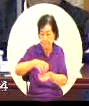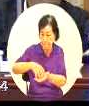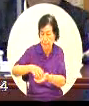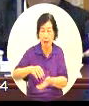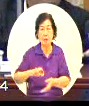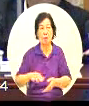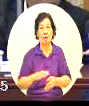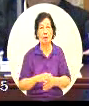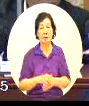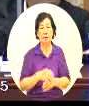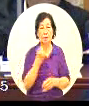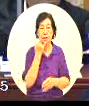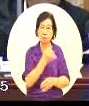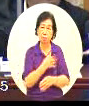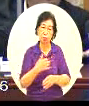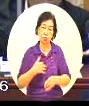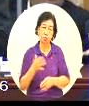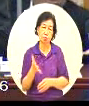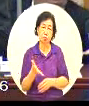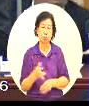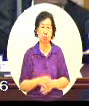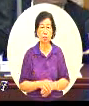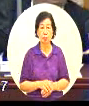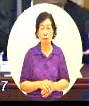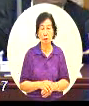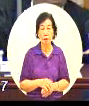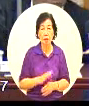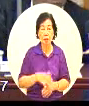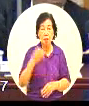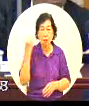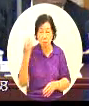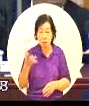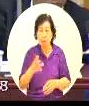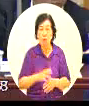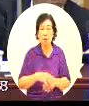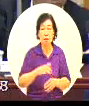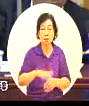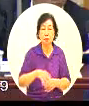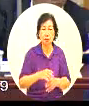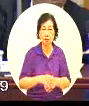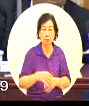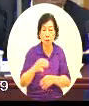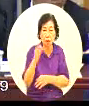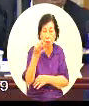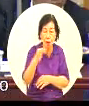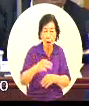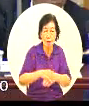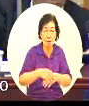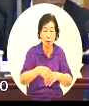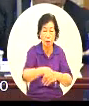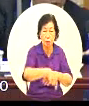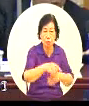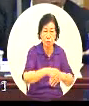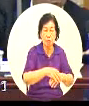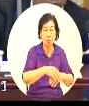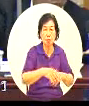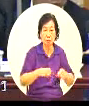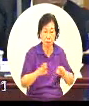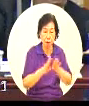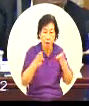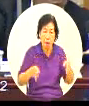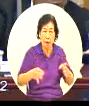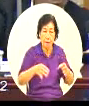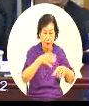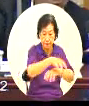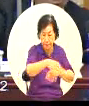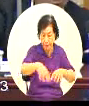能性。那我是认为说，如果是一个新的产业园区开辟起来，周边的未登记工厂如果能够并